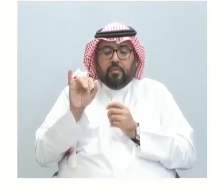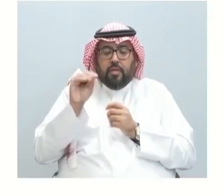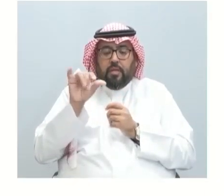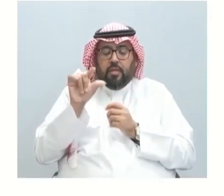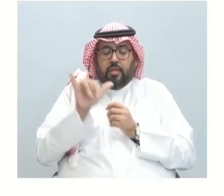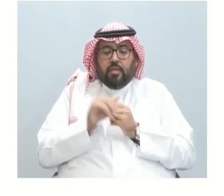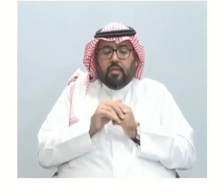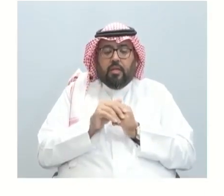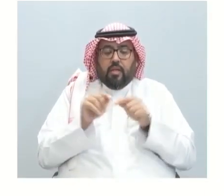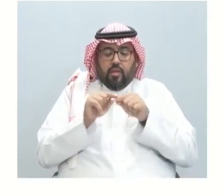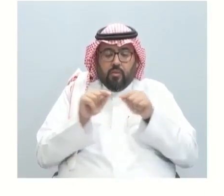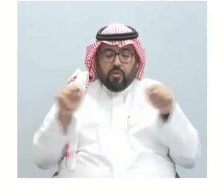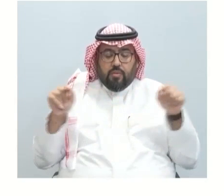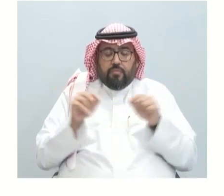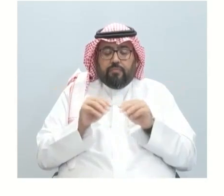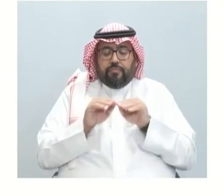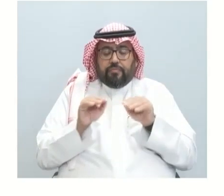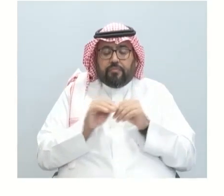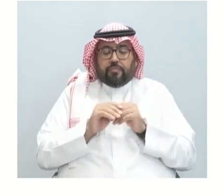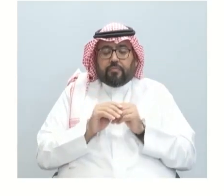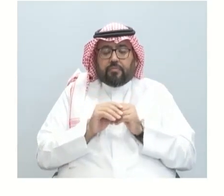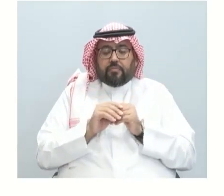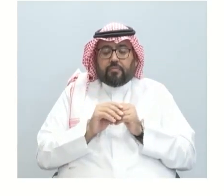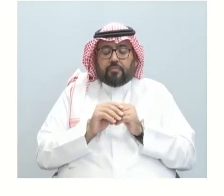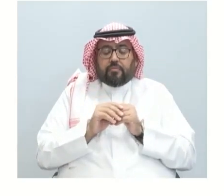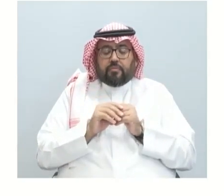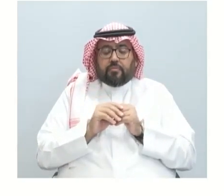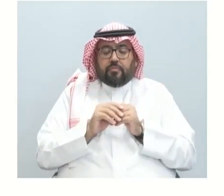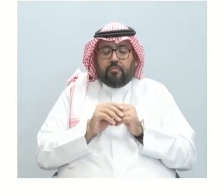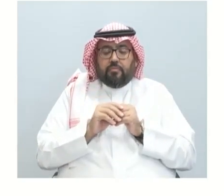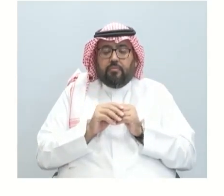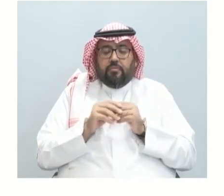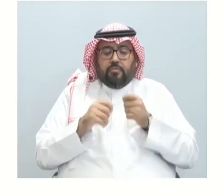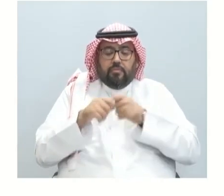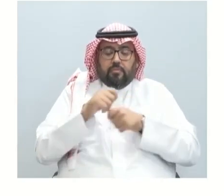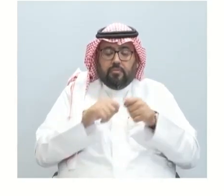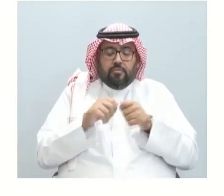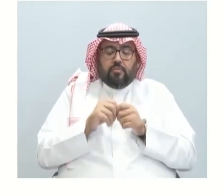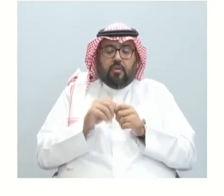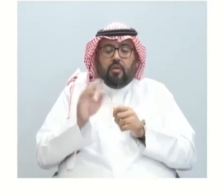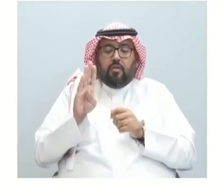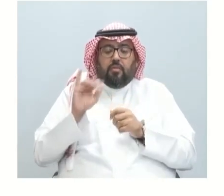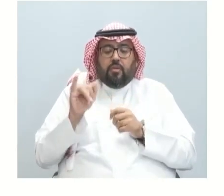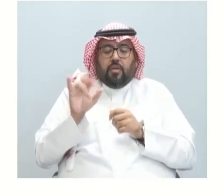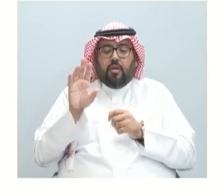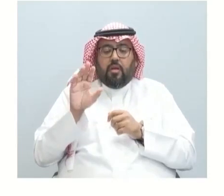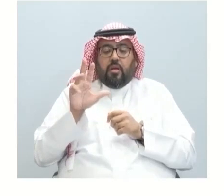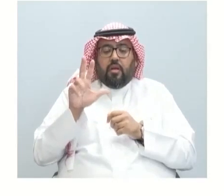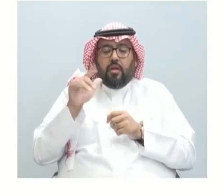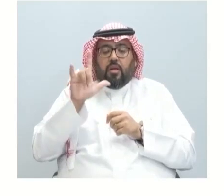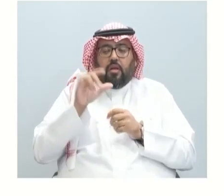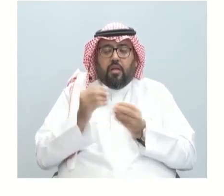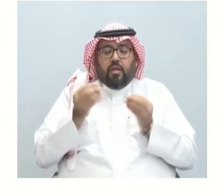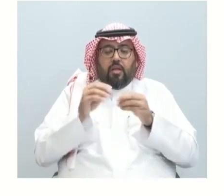هو الطور الاطول من الانقسام المتساوي في هذا الطور يرتبط كروماتين الخليه بعضه مع بعض ويتكثف